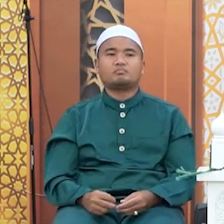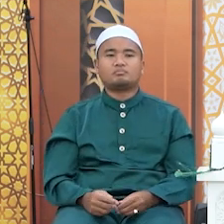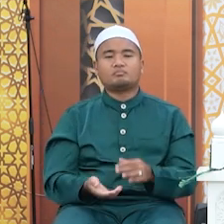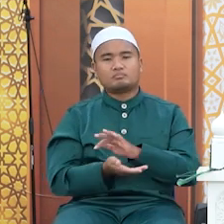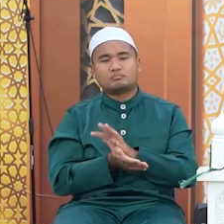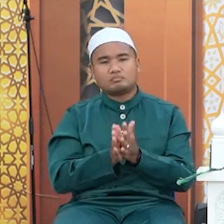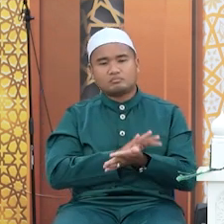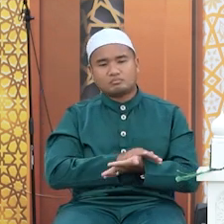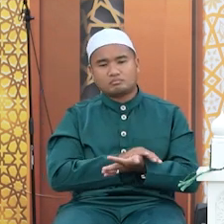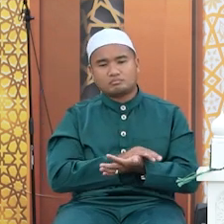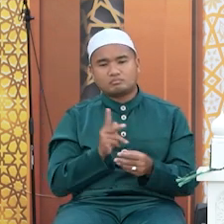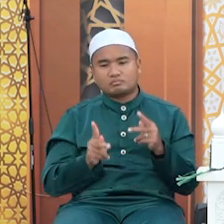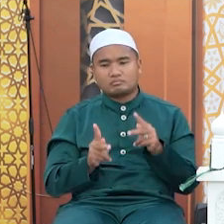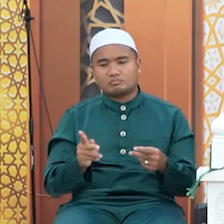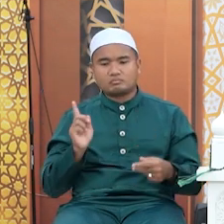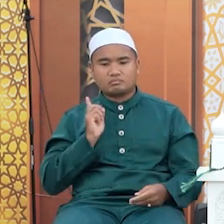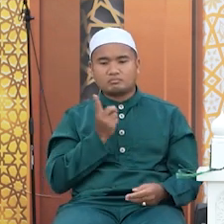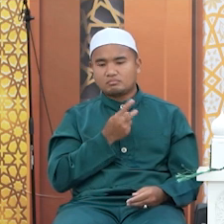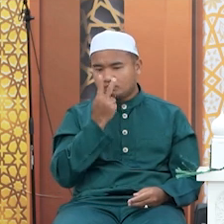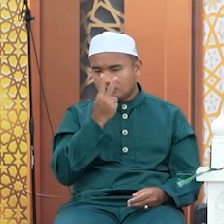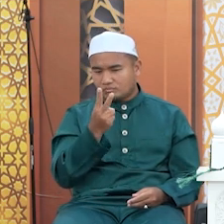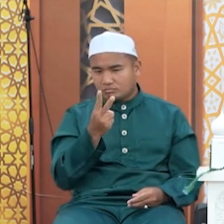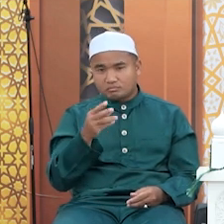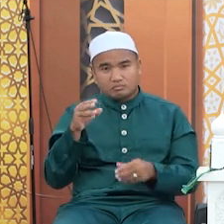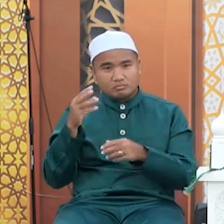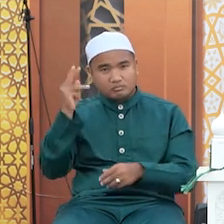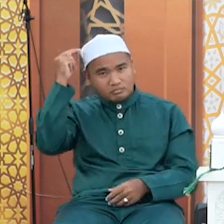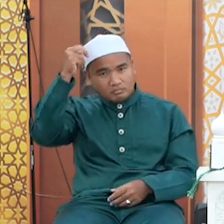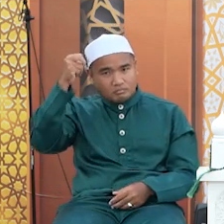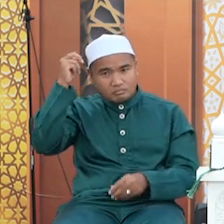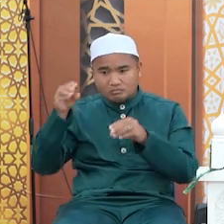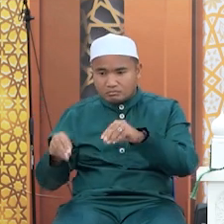Jadi kalau kita tengok Nabi pembawa rahmat, memang benar.